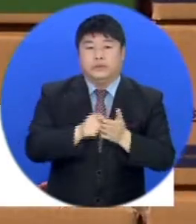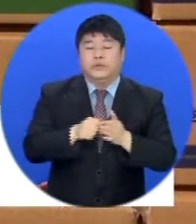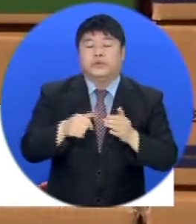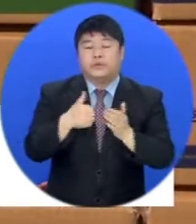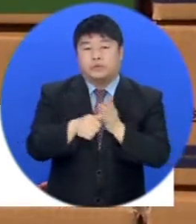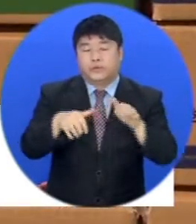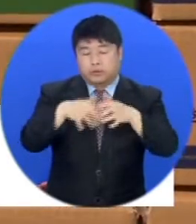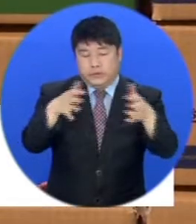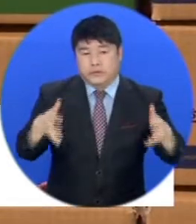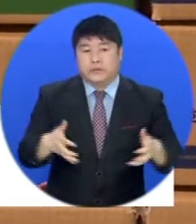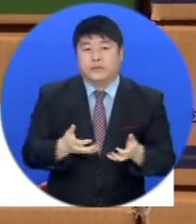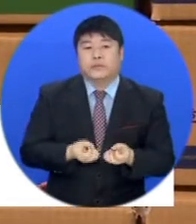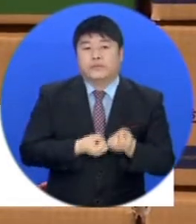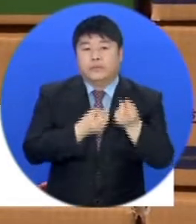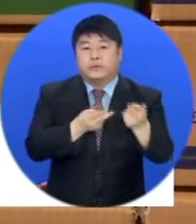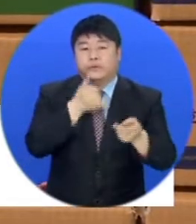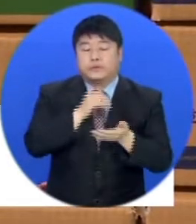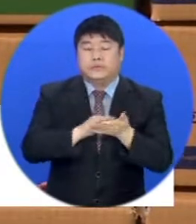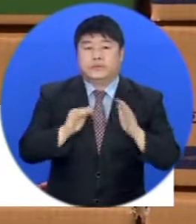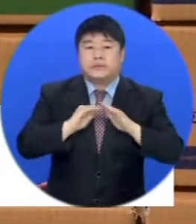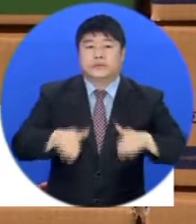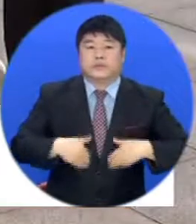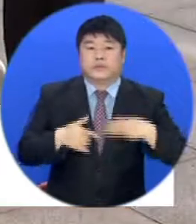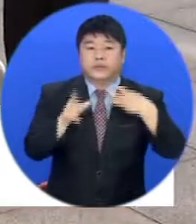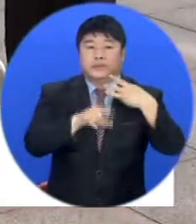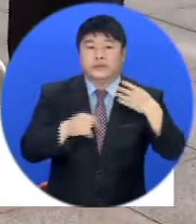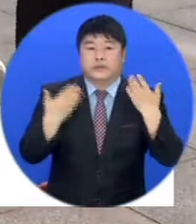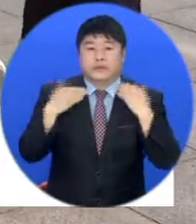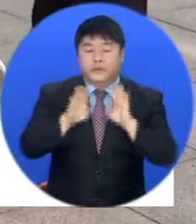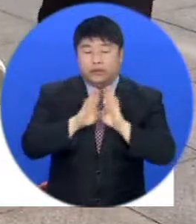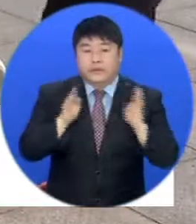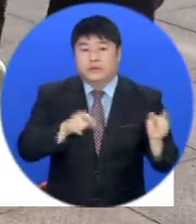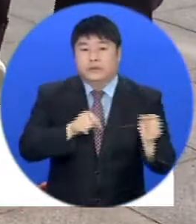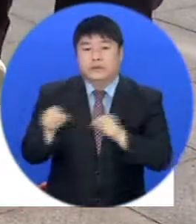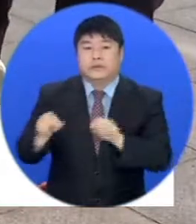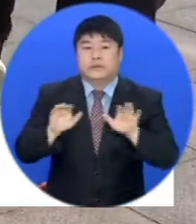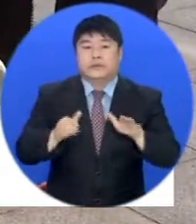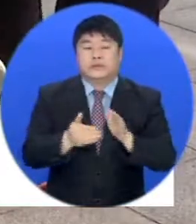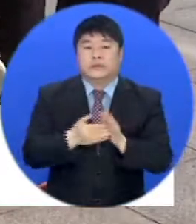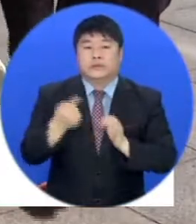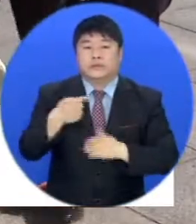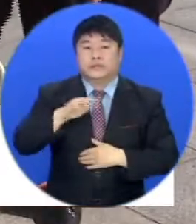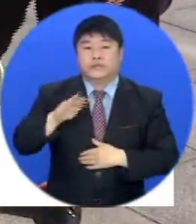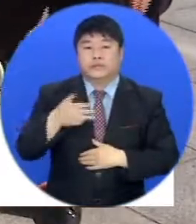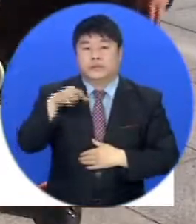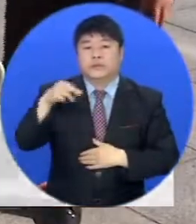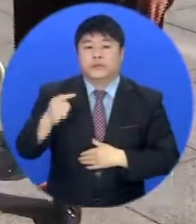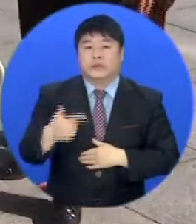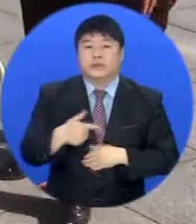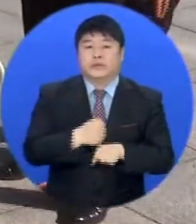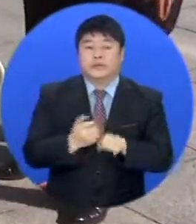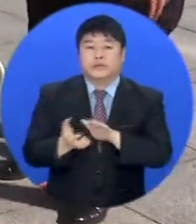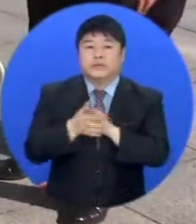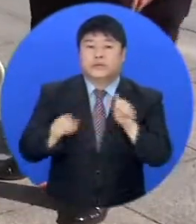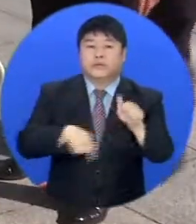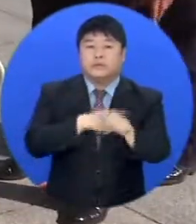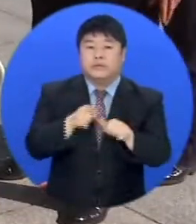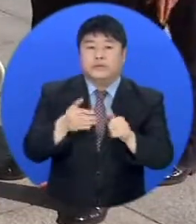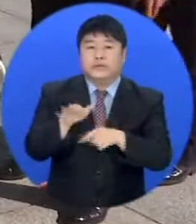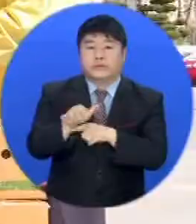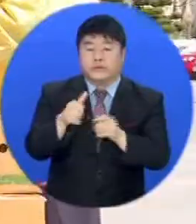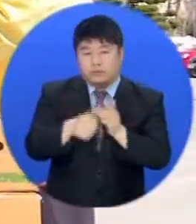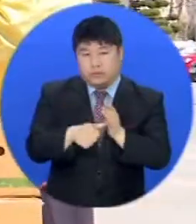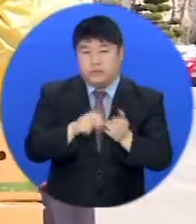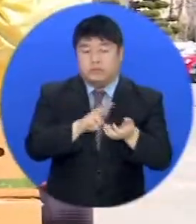있습니다. 전남에서는 3월 개학이 미뤄지면서 현재까지 1,800톤가량의 친환경 농산물의